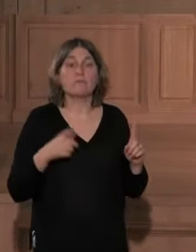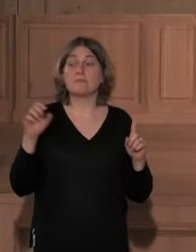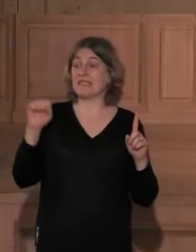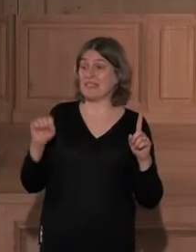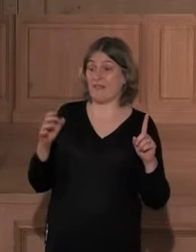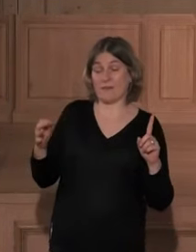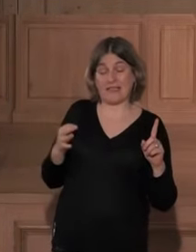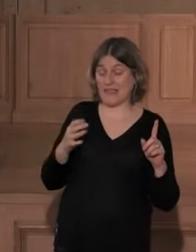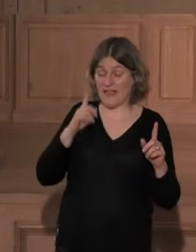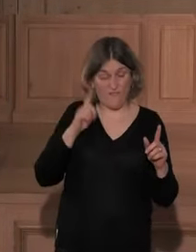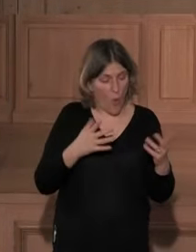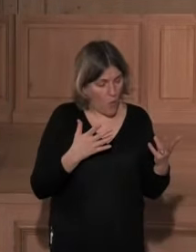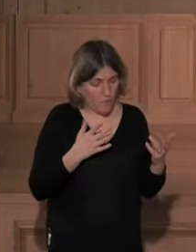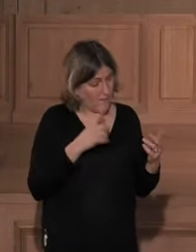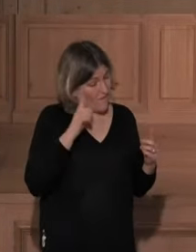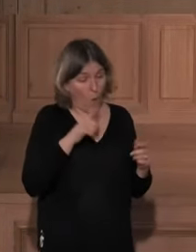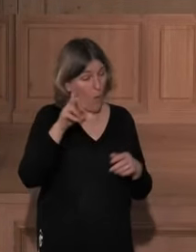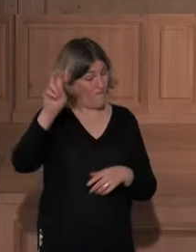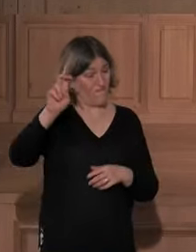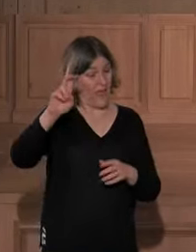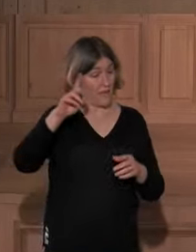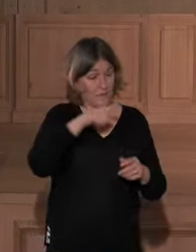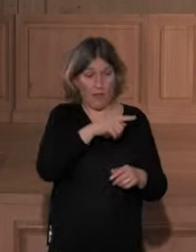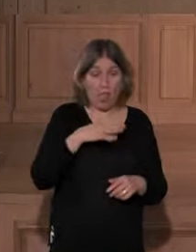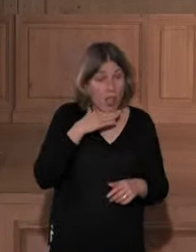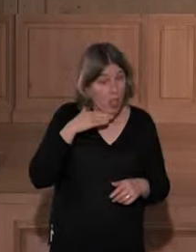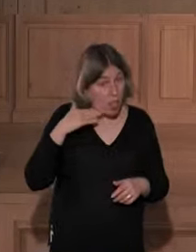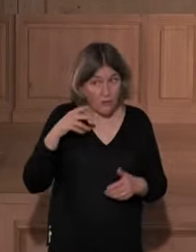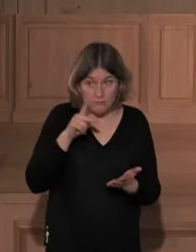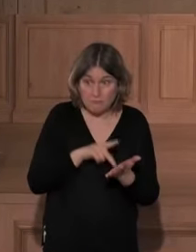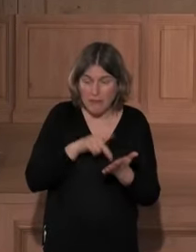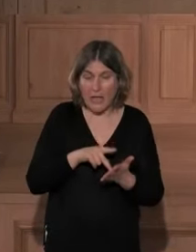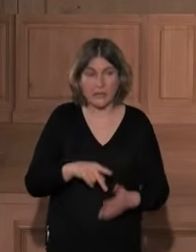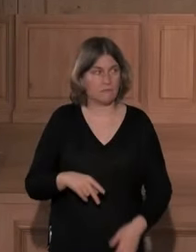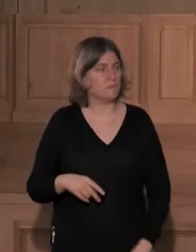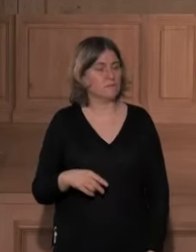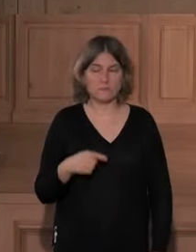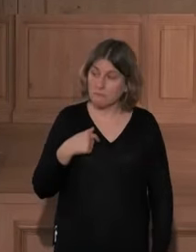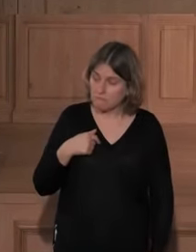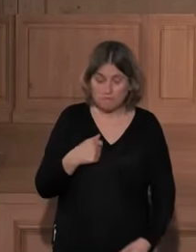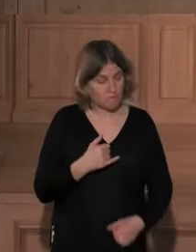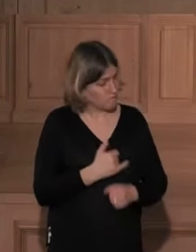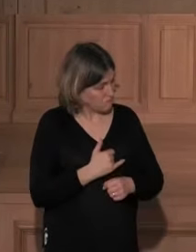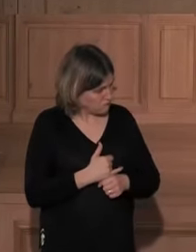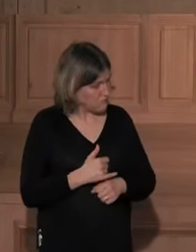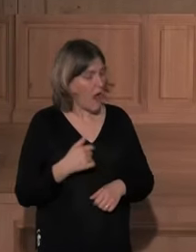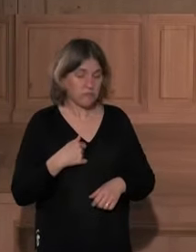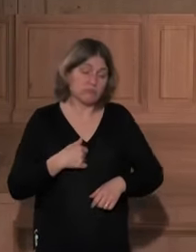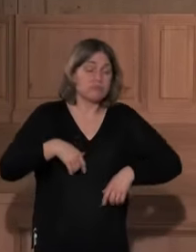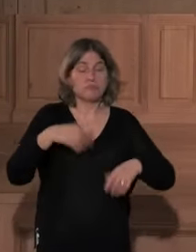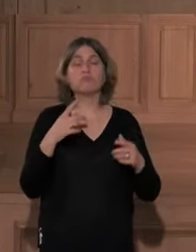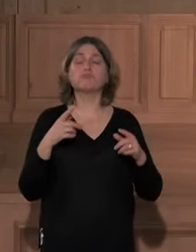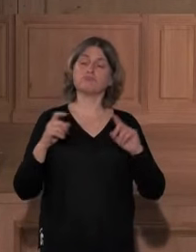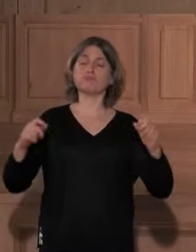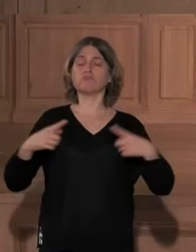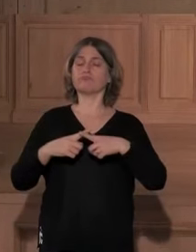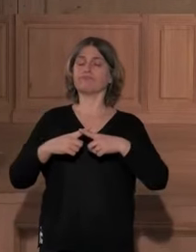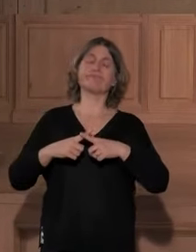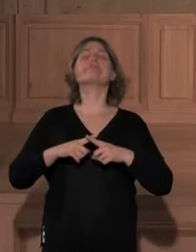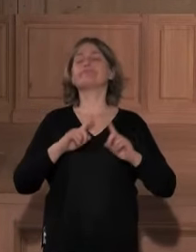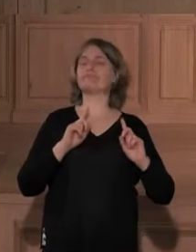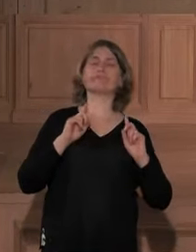vert. Je n'avais pas compris. Il m'a dit, mais il en a marre de Paris. Et on a pris, écoutez Stéphane, on a pris la carte, boum, on a été à Sun Park.